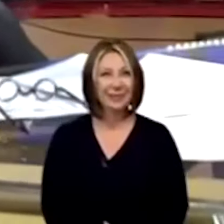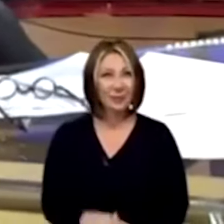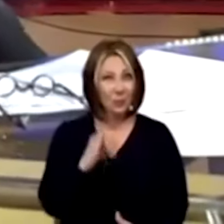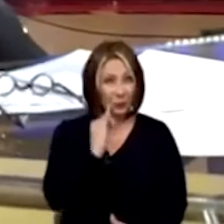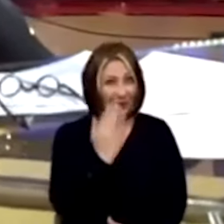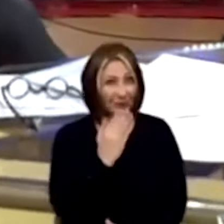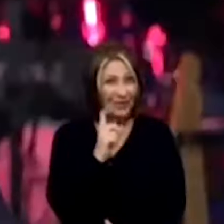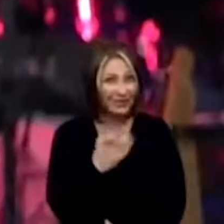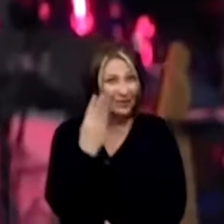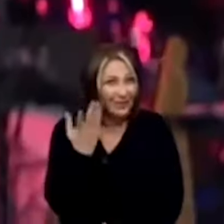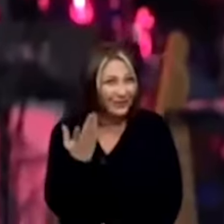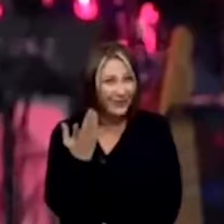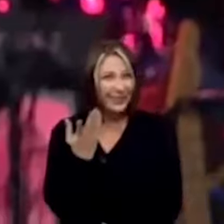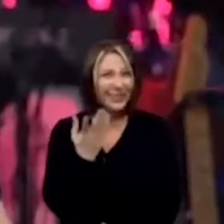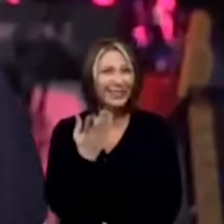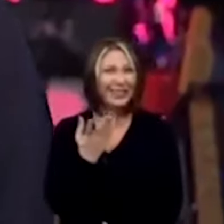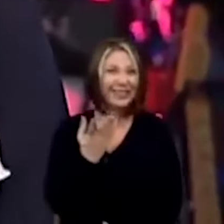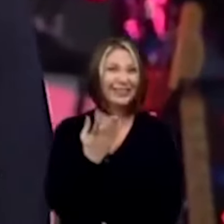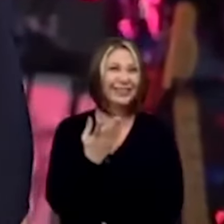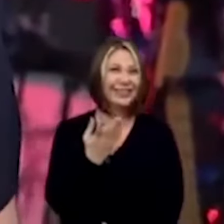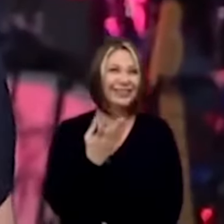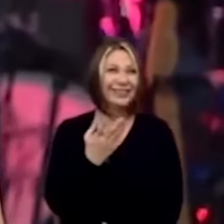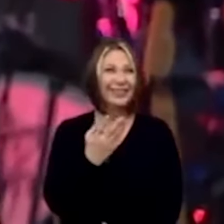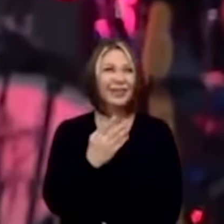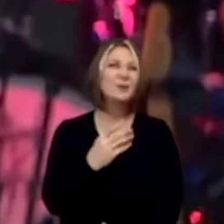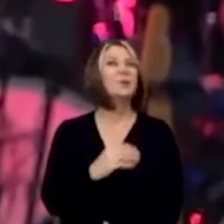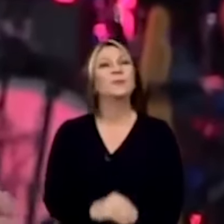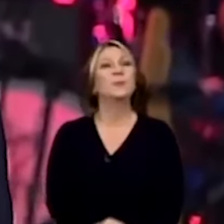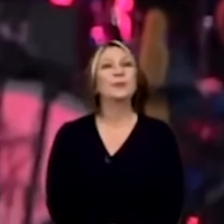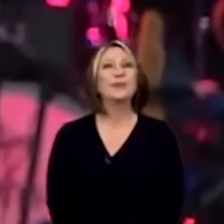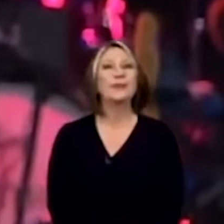Anlamadım, tuvalete mi gidelim ben? Ama...